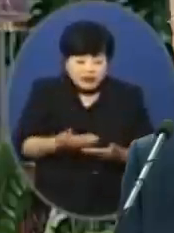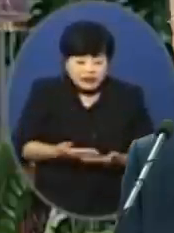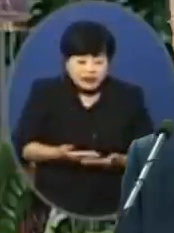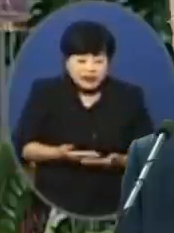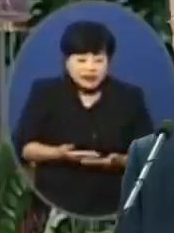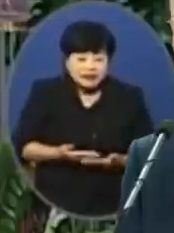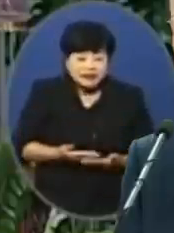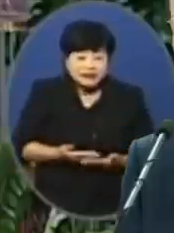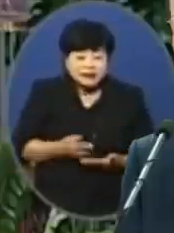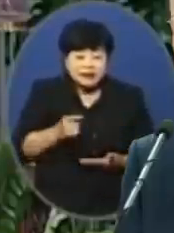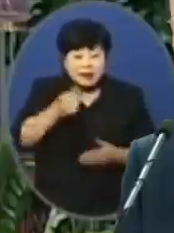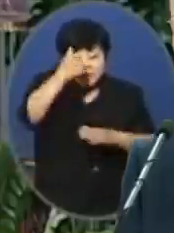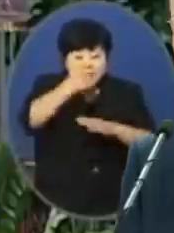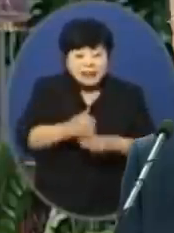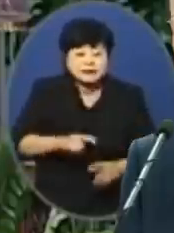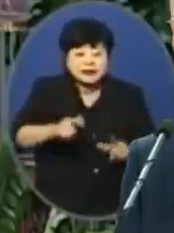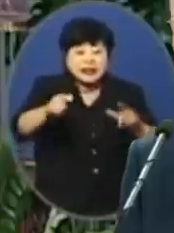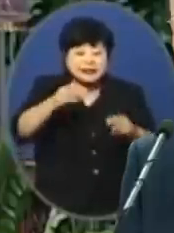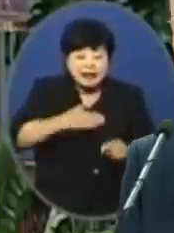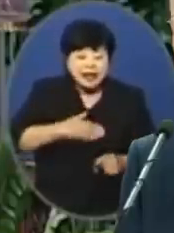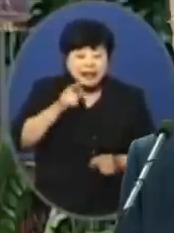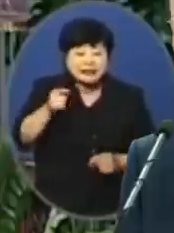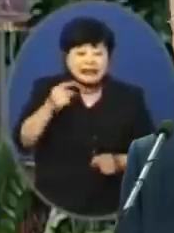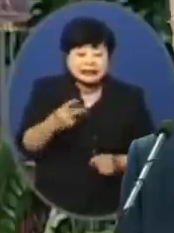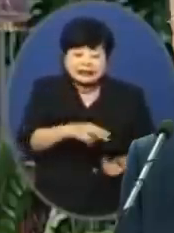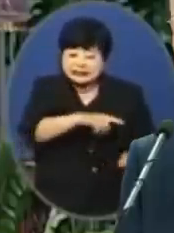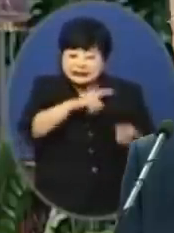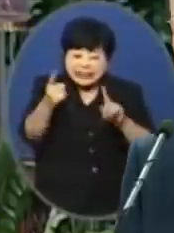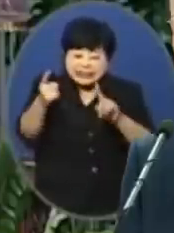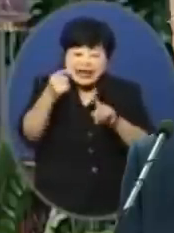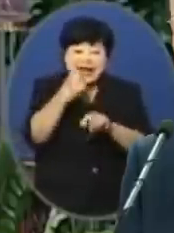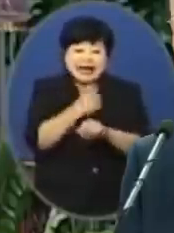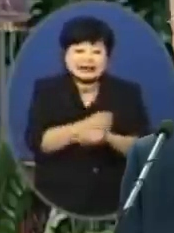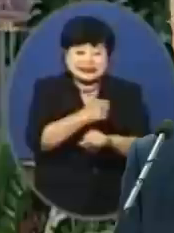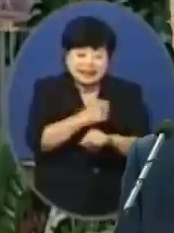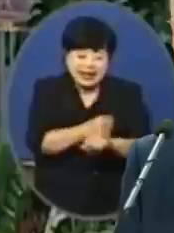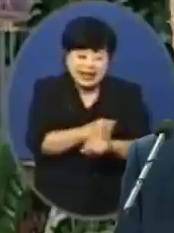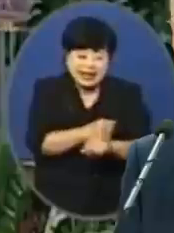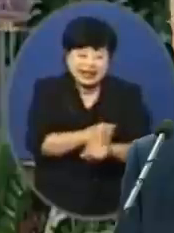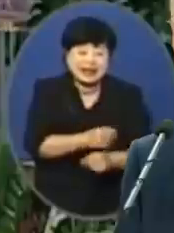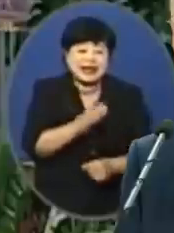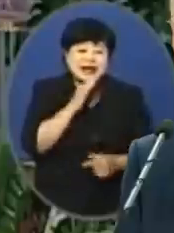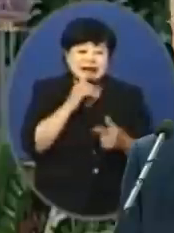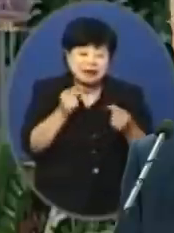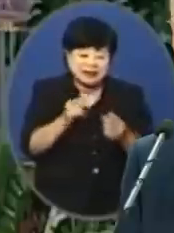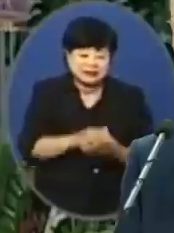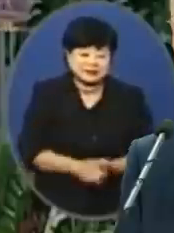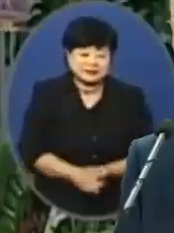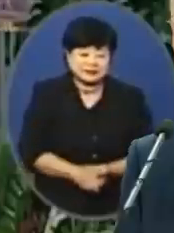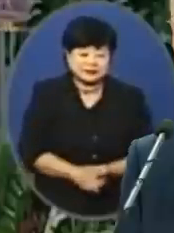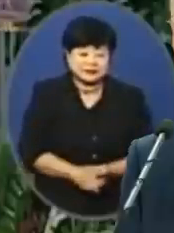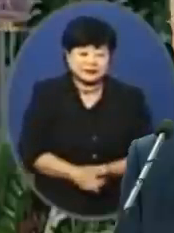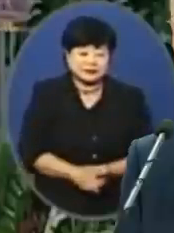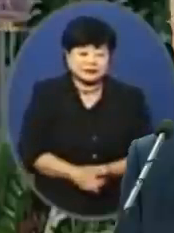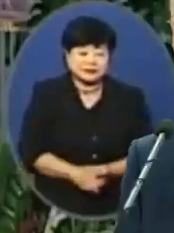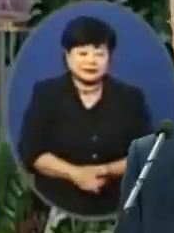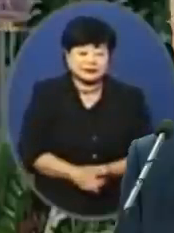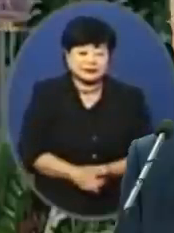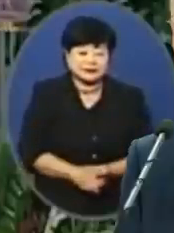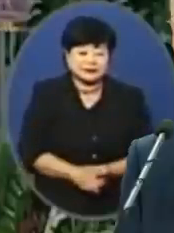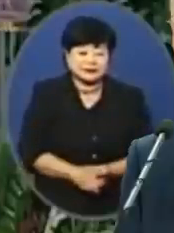영생을 얻는 이것이 마지막 날에 내가 이를 다시 살리라 하시니라. 같이 한번